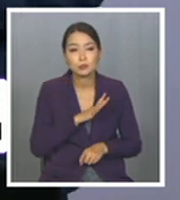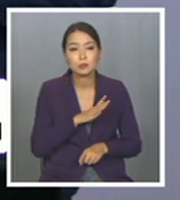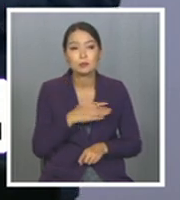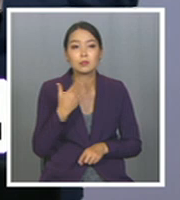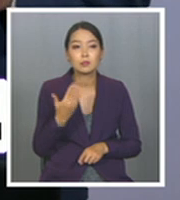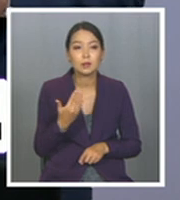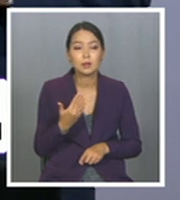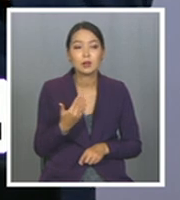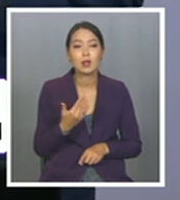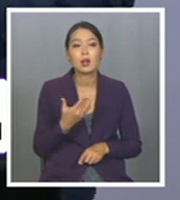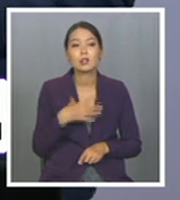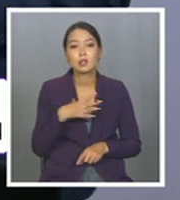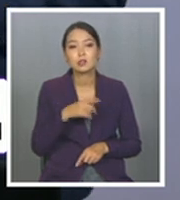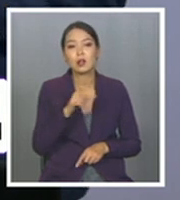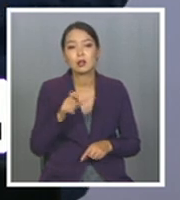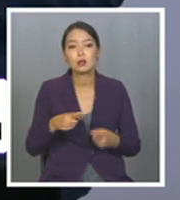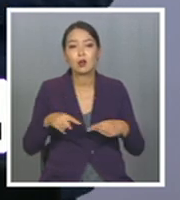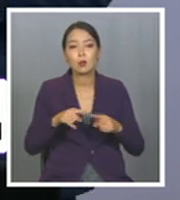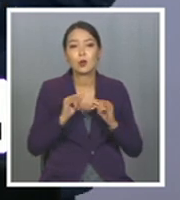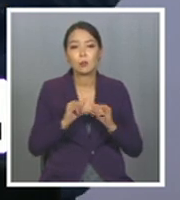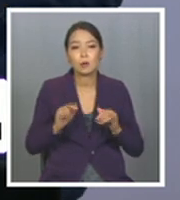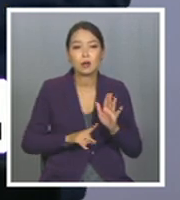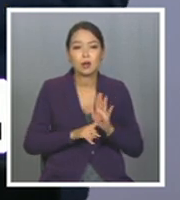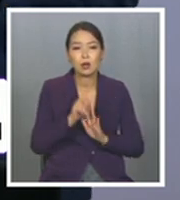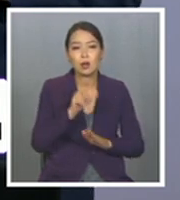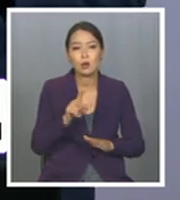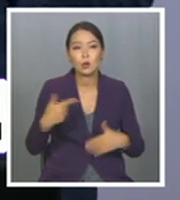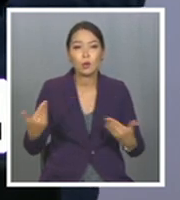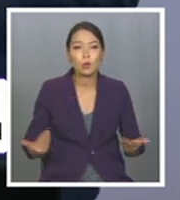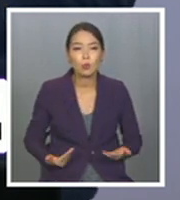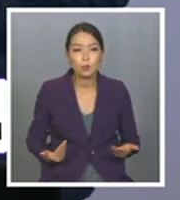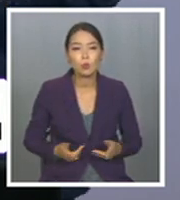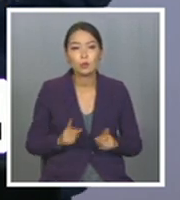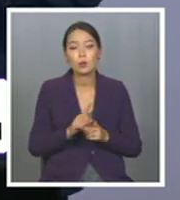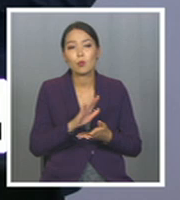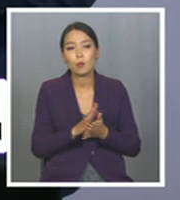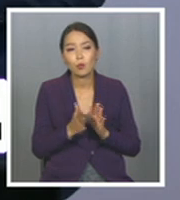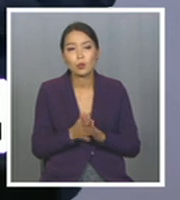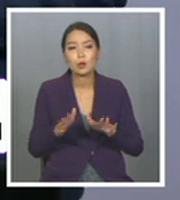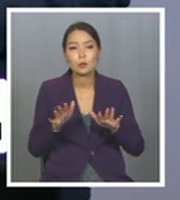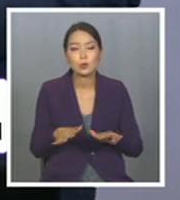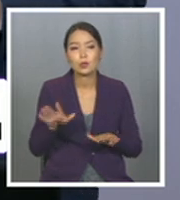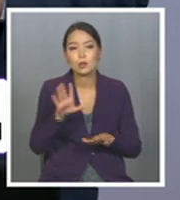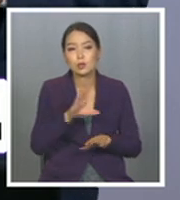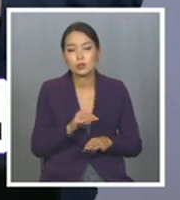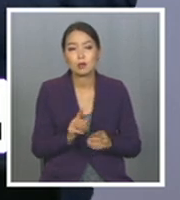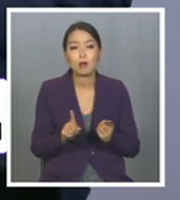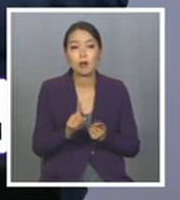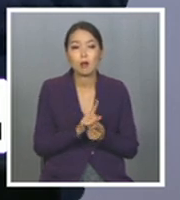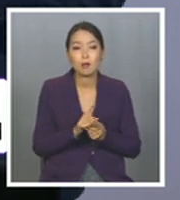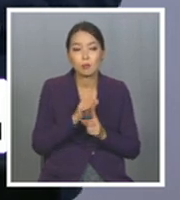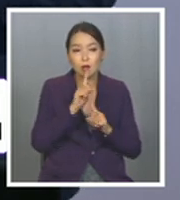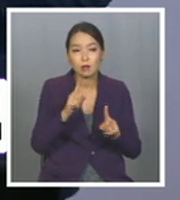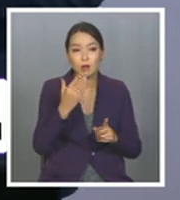келе адамзат қоғамы дамуы барысында адамның өмір сүруіне қолайсыз орталарды да игерумен ерекшеленді. Соның